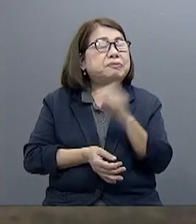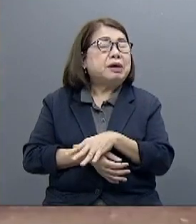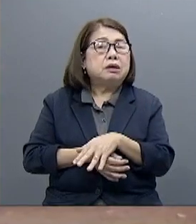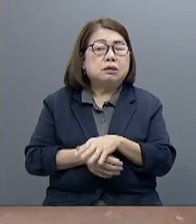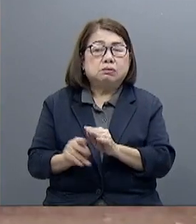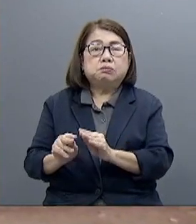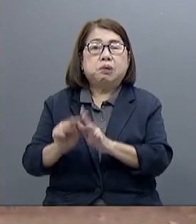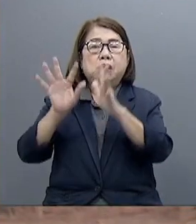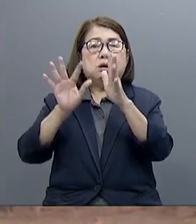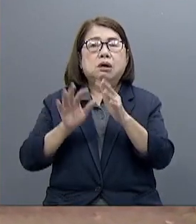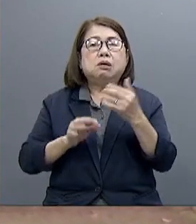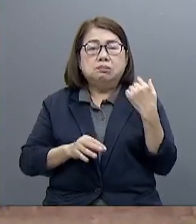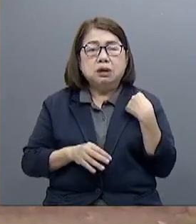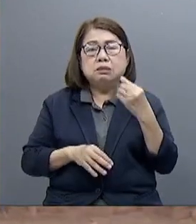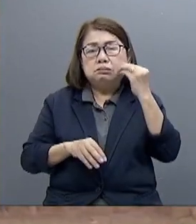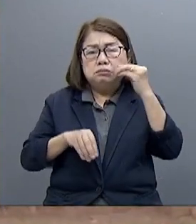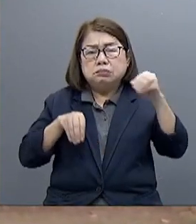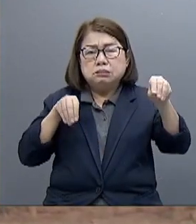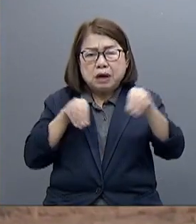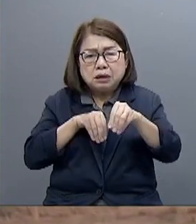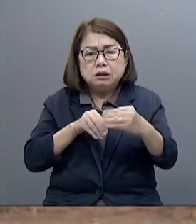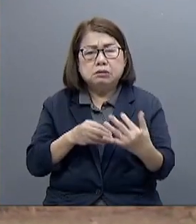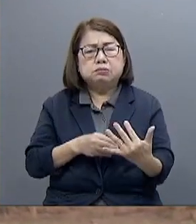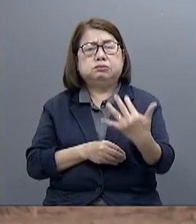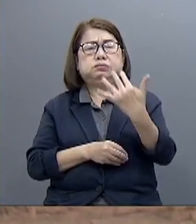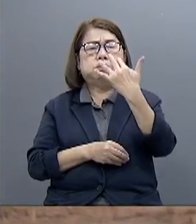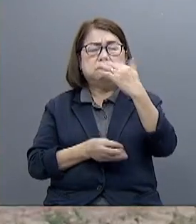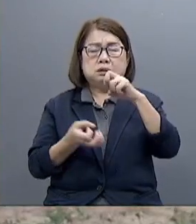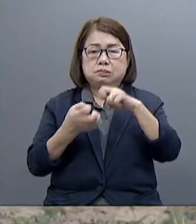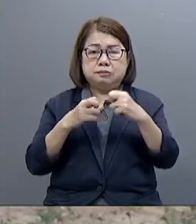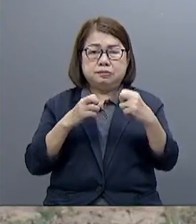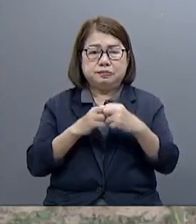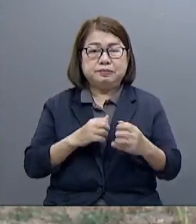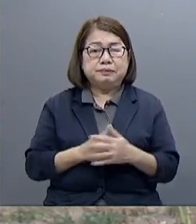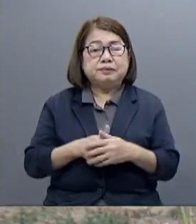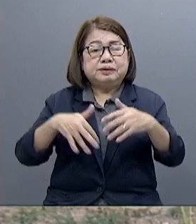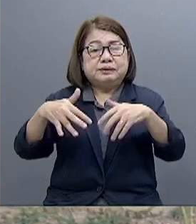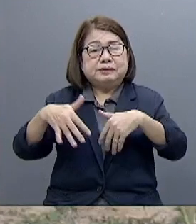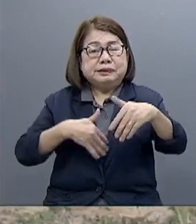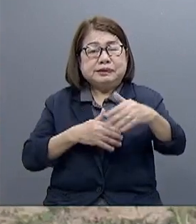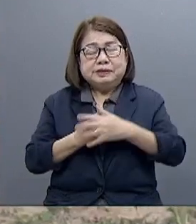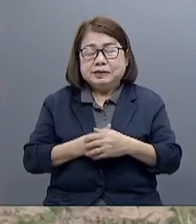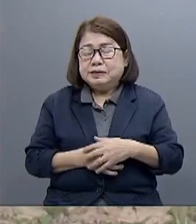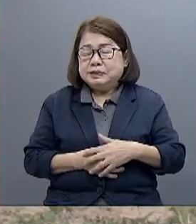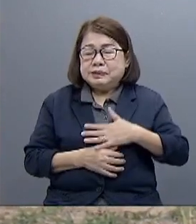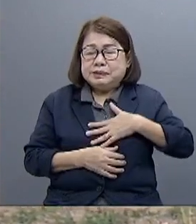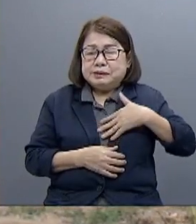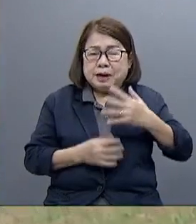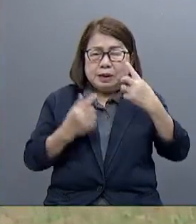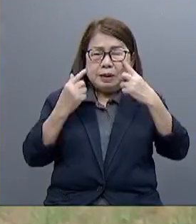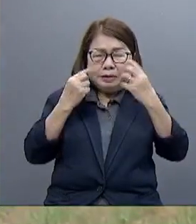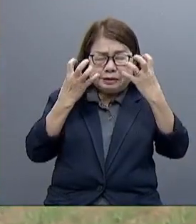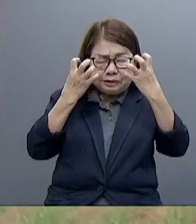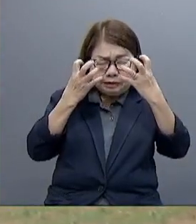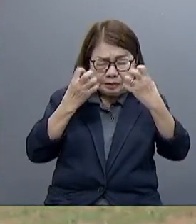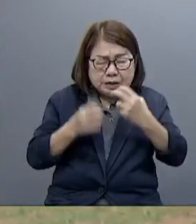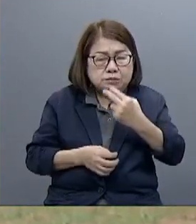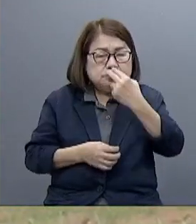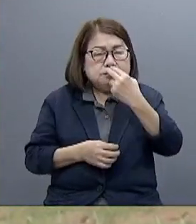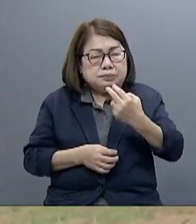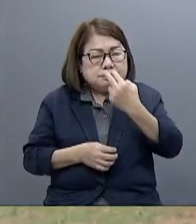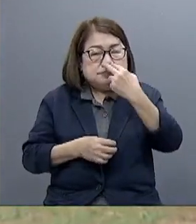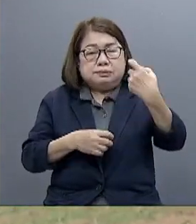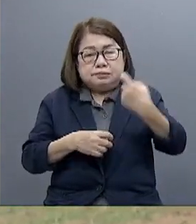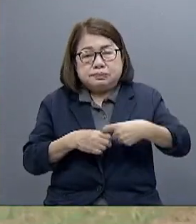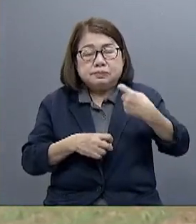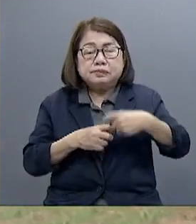ป่าที่เกิดขึ้นใกล้หมู่บ้านสร้างความเดือดร้อนในชุมชนครับทำให้ชาวบ้านแสบหูแสบตาหายใจไม่สะดวกขณะที่หน่วยงาน